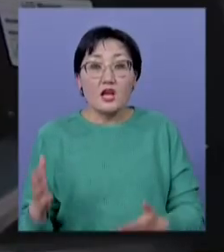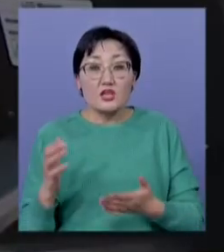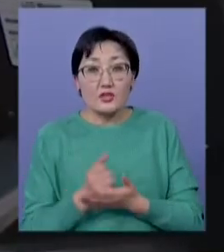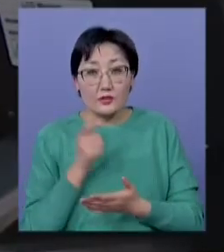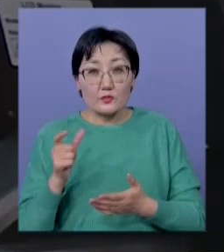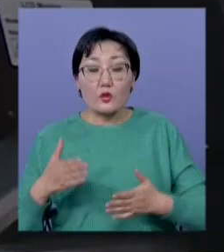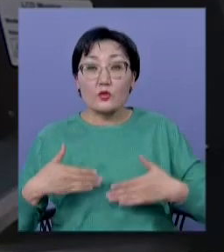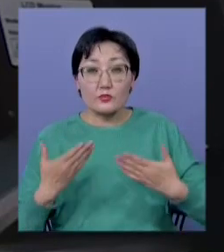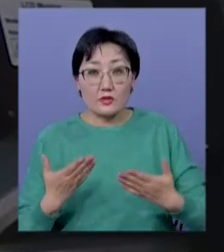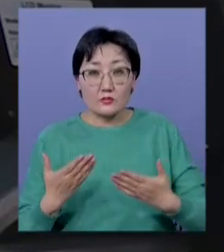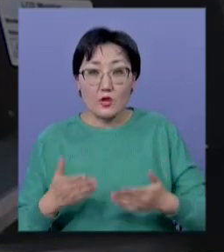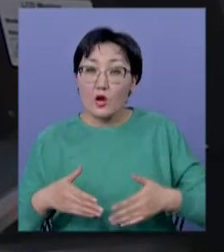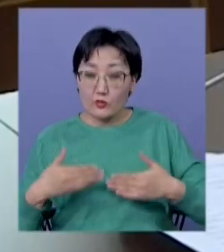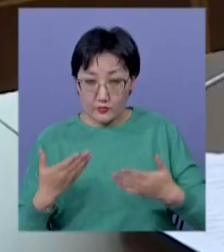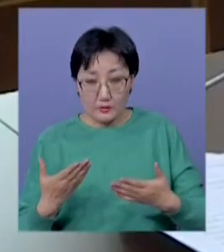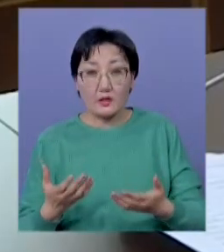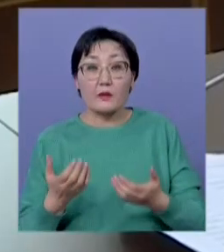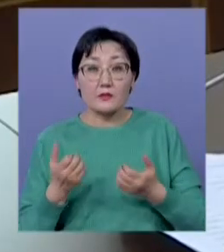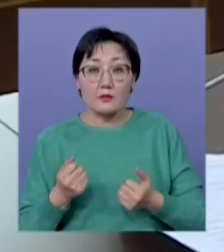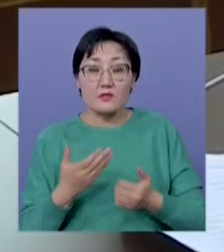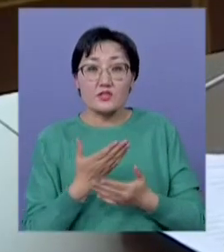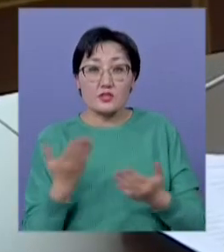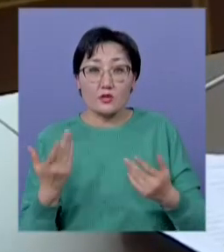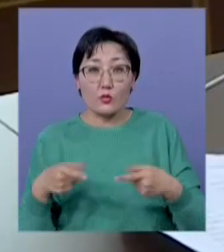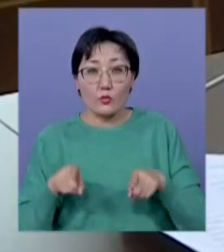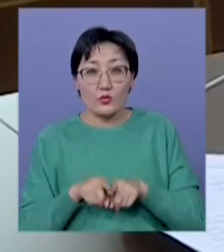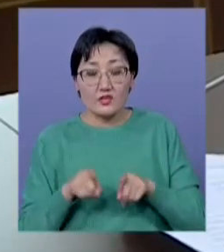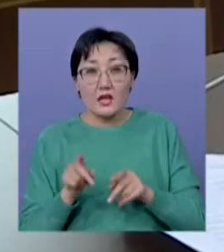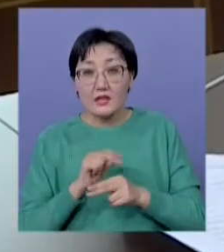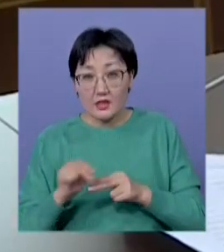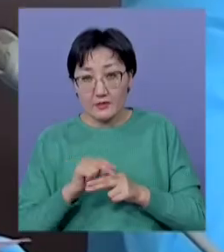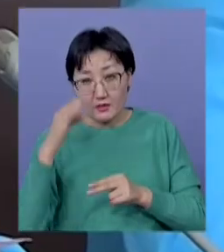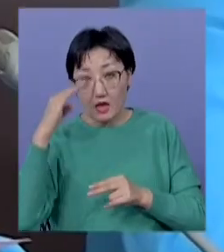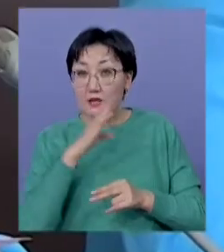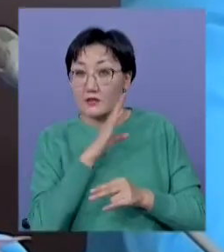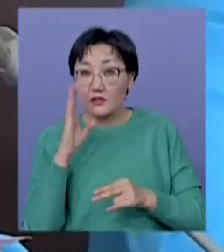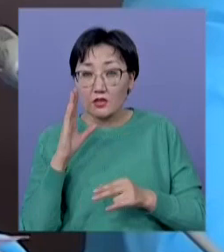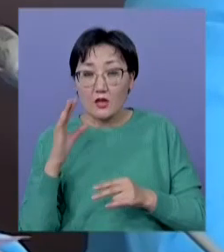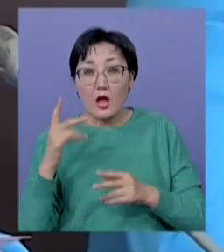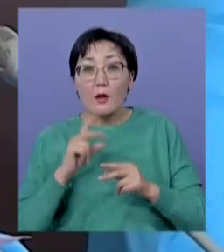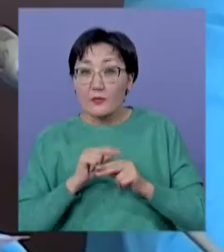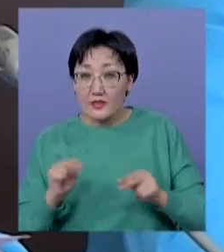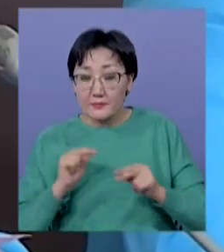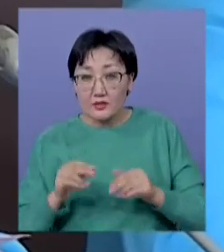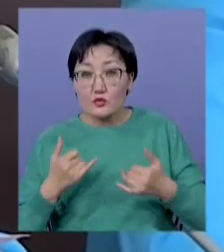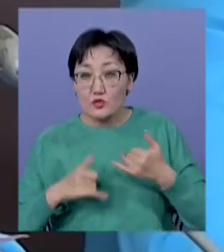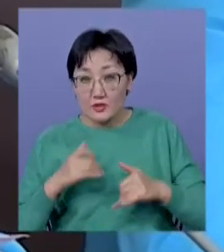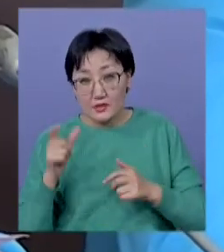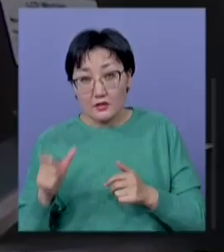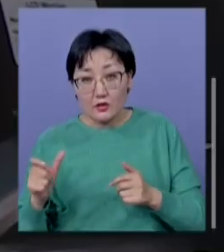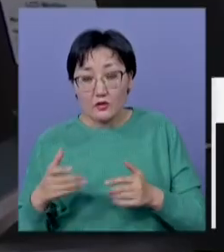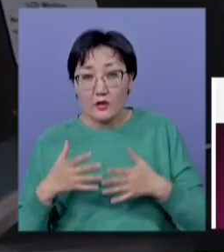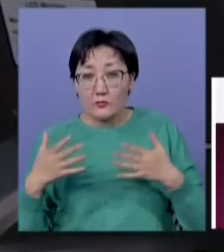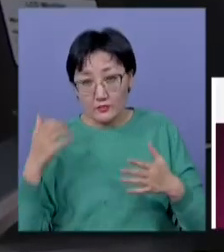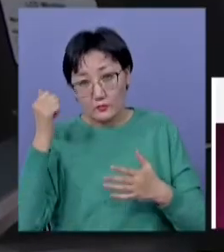Жеңімпаздарды құттықтаймын, ұсыныстарыңызды қабылдаймыз. Сіздерді осындай қылып тәрбиелеген ата-аналарыңызға, білім нәрме сусындатқан ұстаздарыңызға